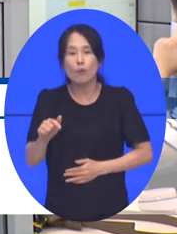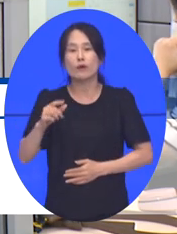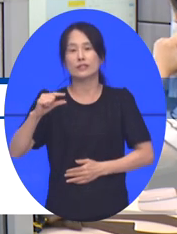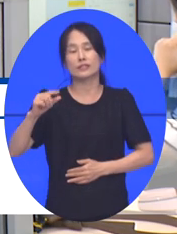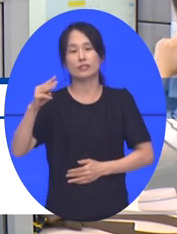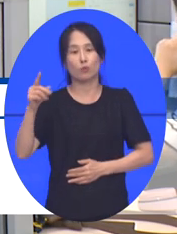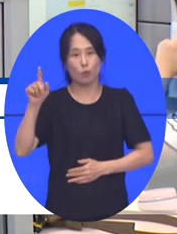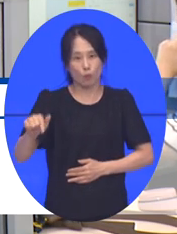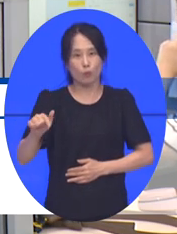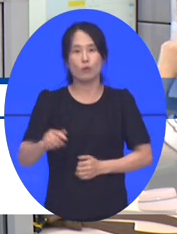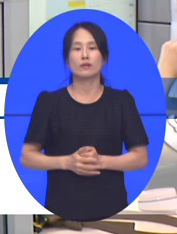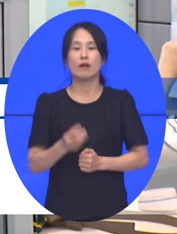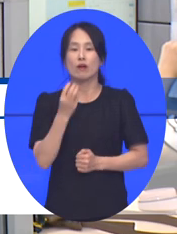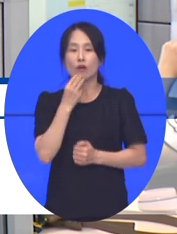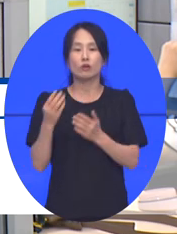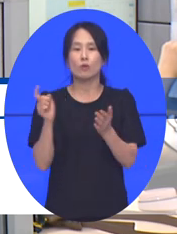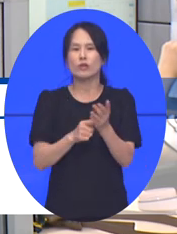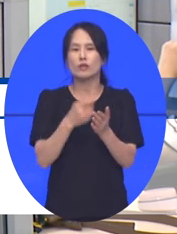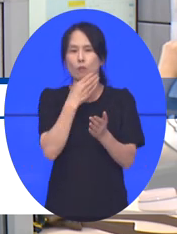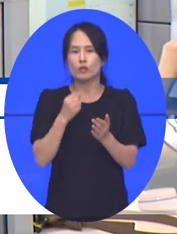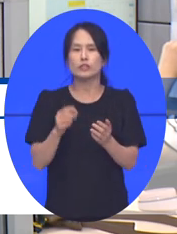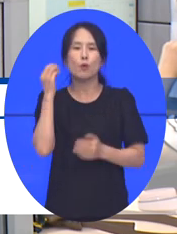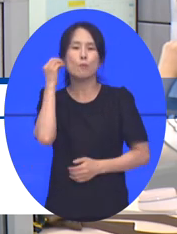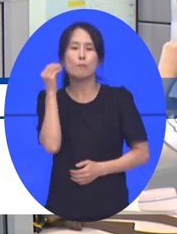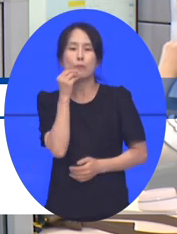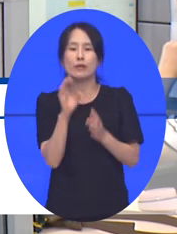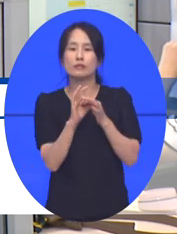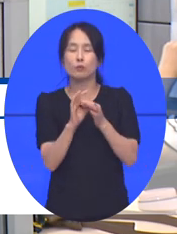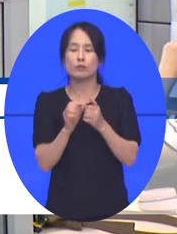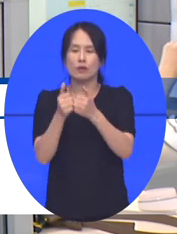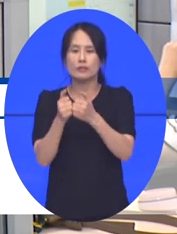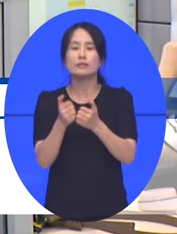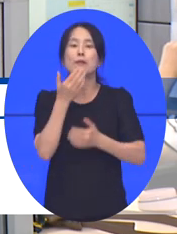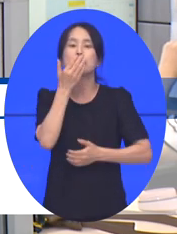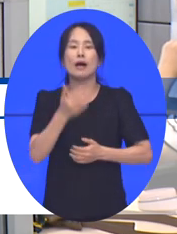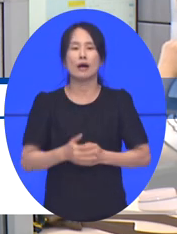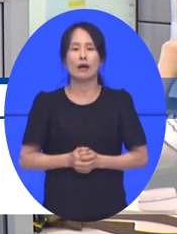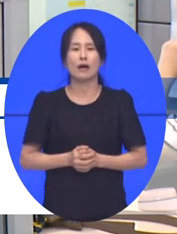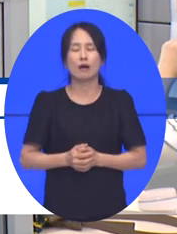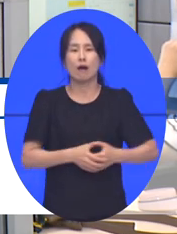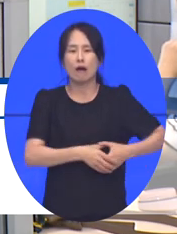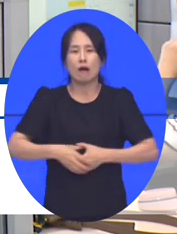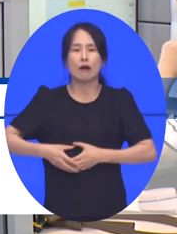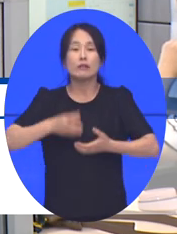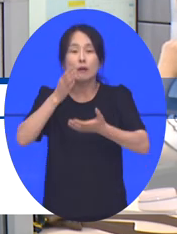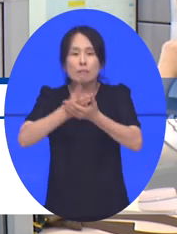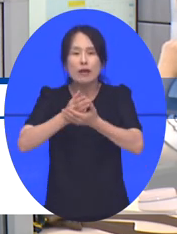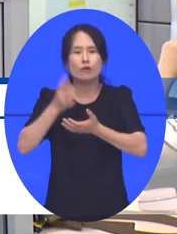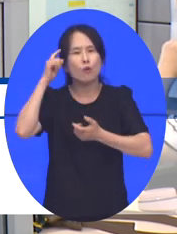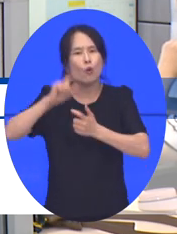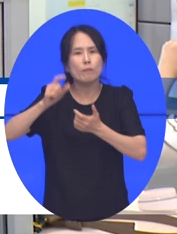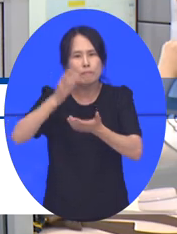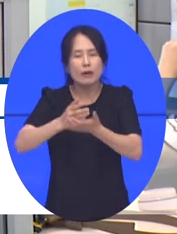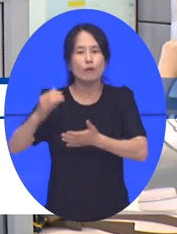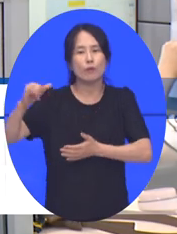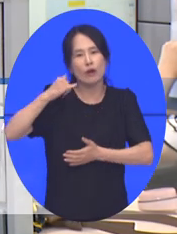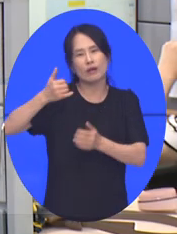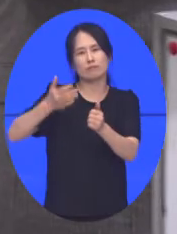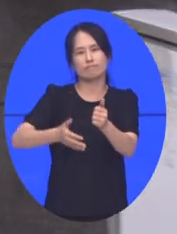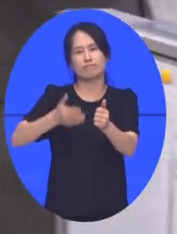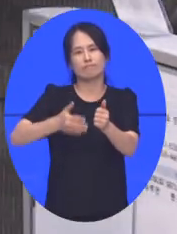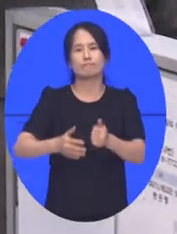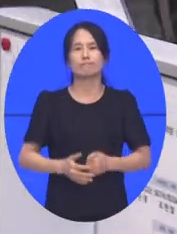경기복지톡, 경기도 긴급복지 홈페이지를 통해서도 상담이 가능합니다. 주저 마시고 고민 마시고 연락